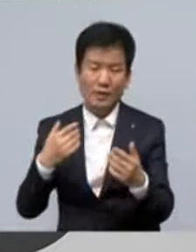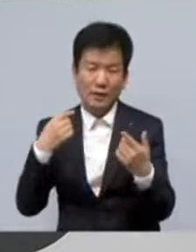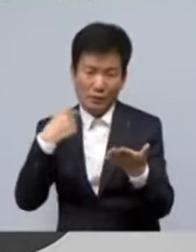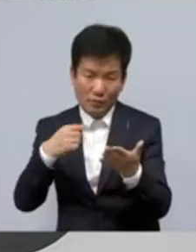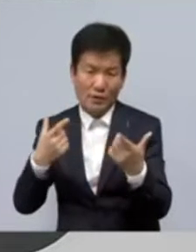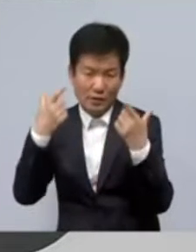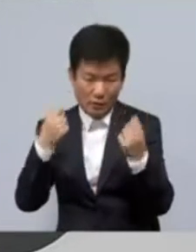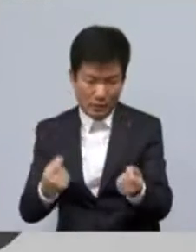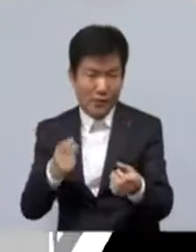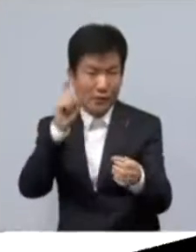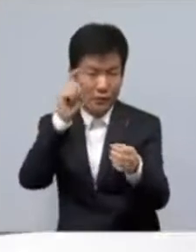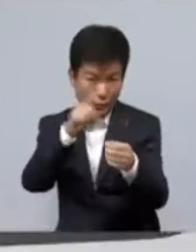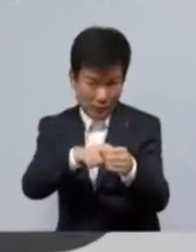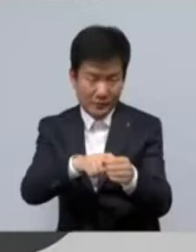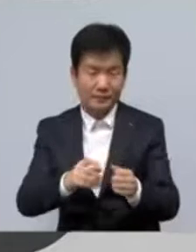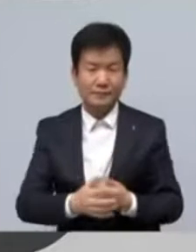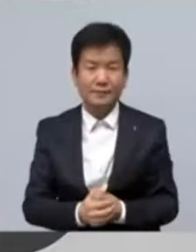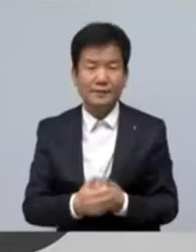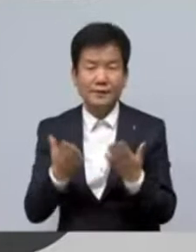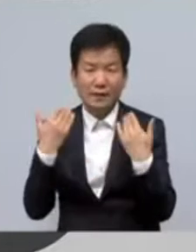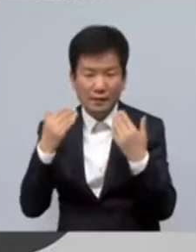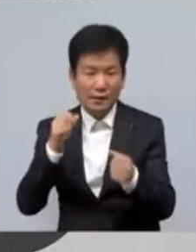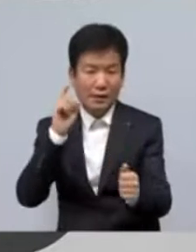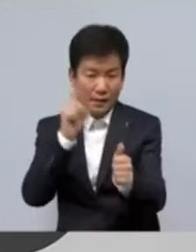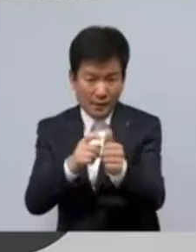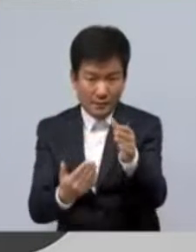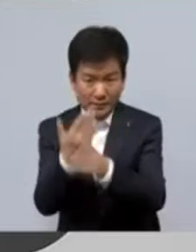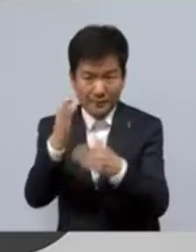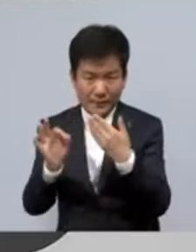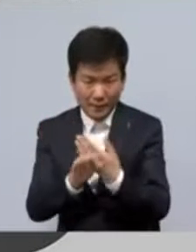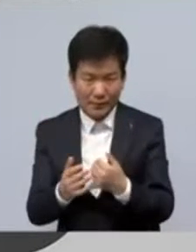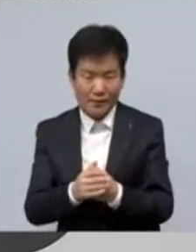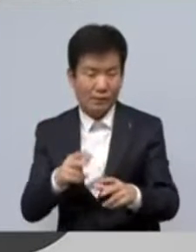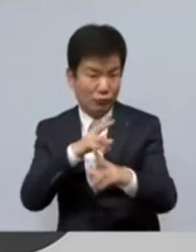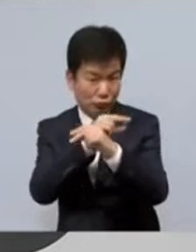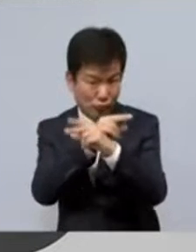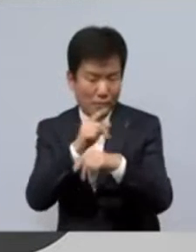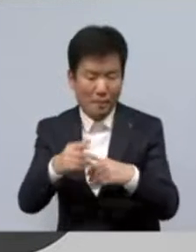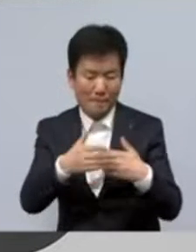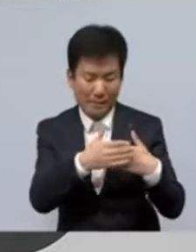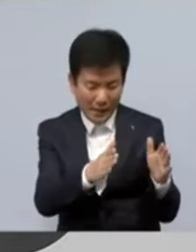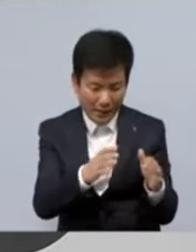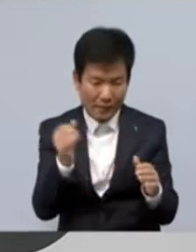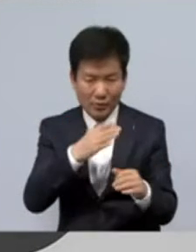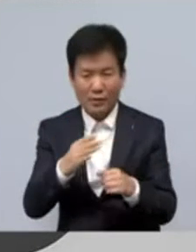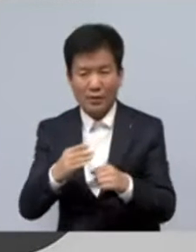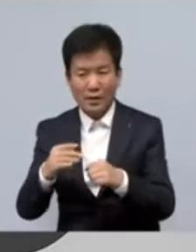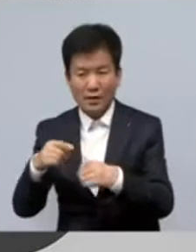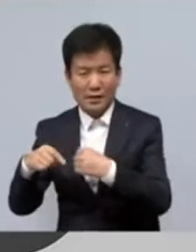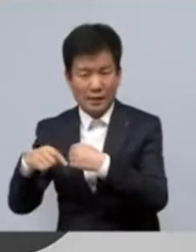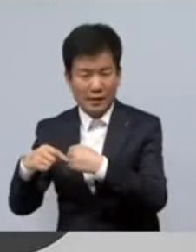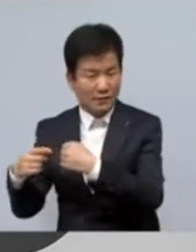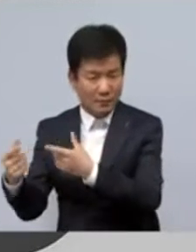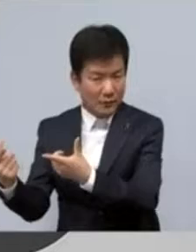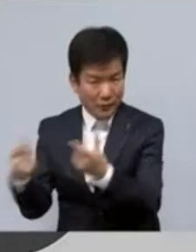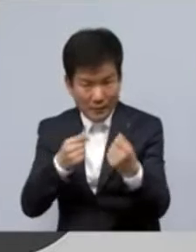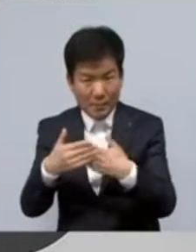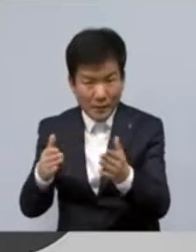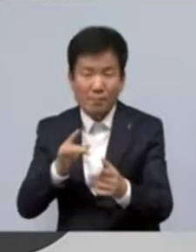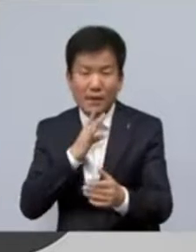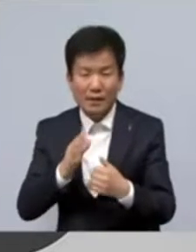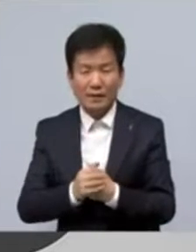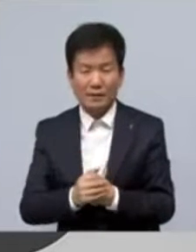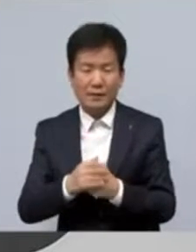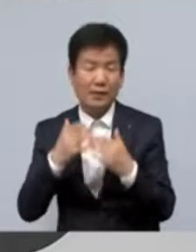정상화 하겠다는 목표입니다 학교에 확진 자가 나오면 원격 수업은 학급 이나 학년 단위로 전환합니다 교육